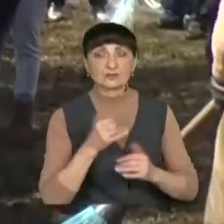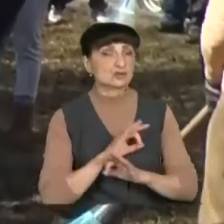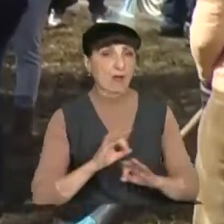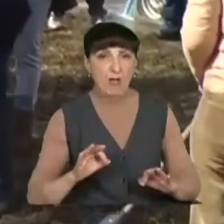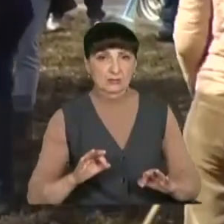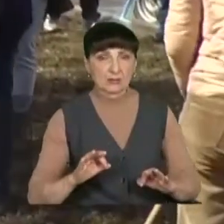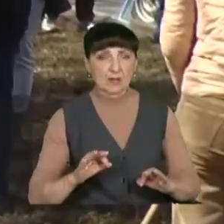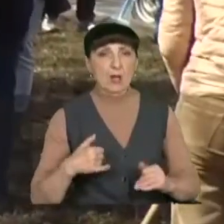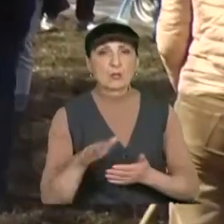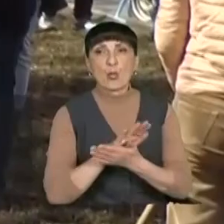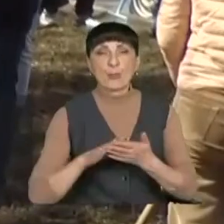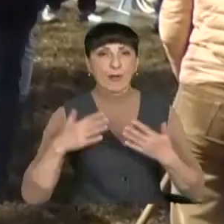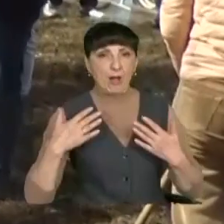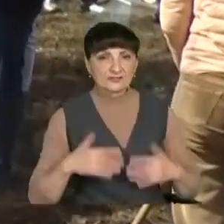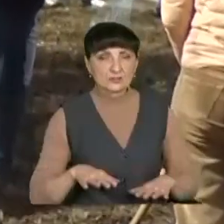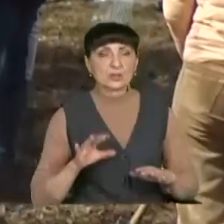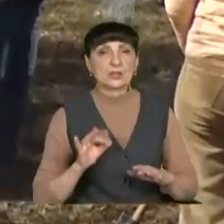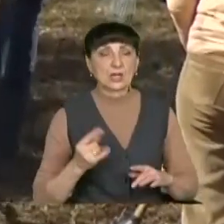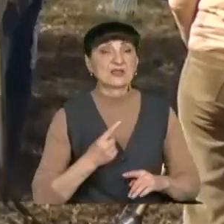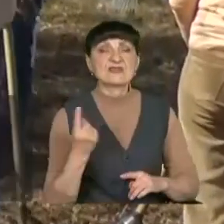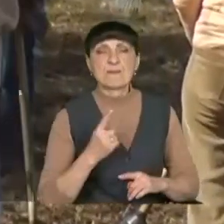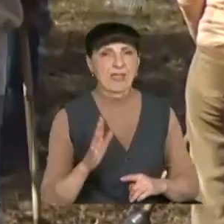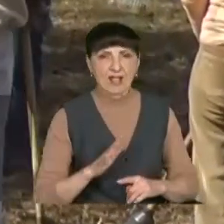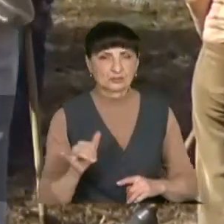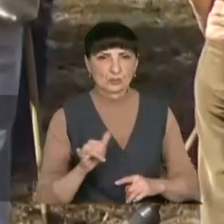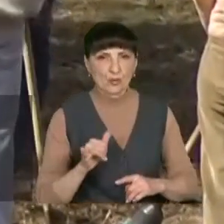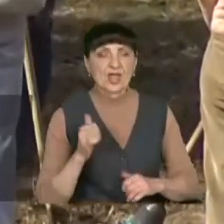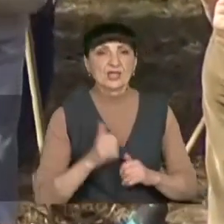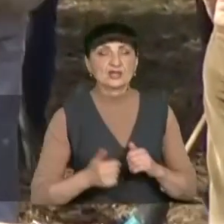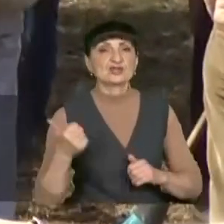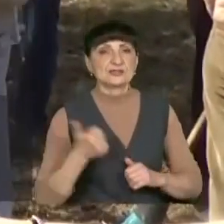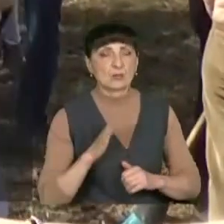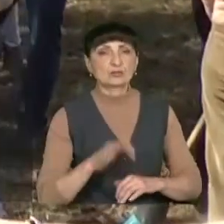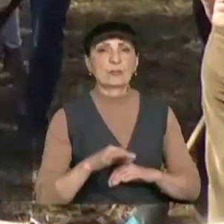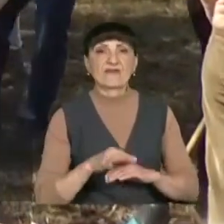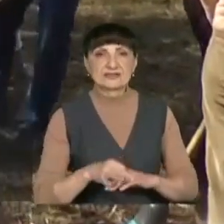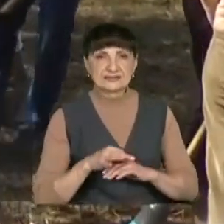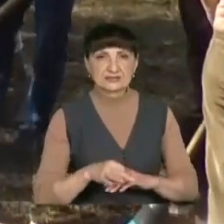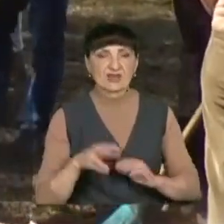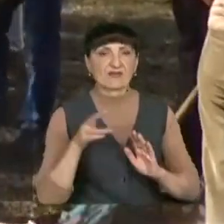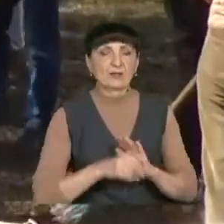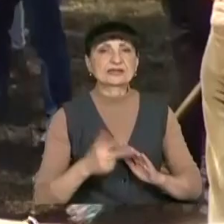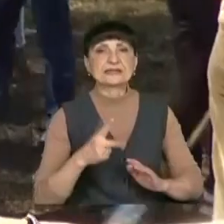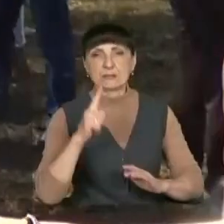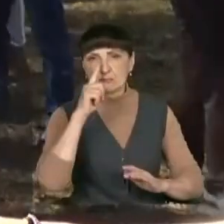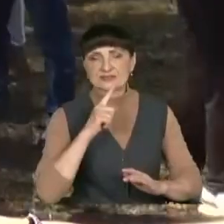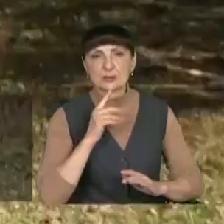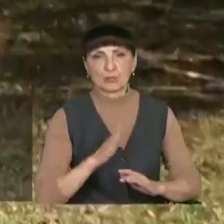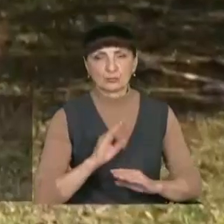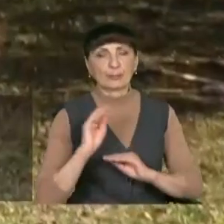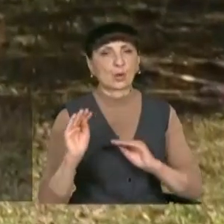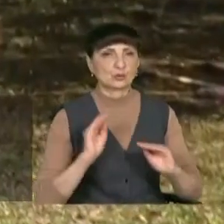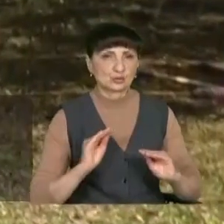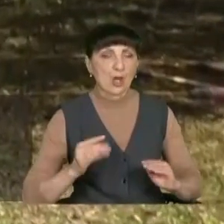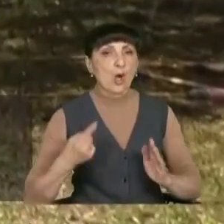шикарная, убрались, как говорится. Это не первый субботник, это еженедельно будут проводиться они в рамках 3-месячника по благоустройству. В